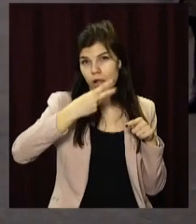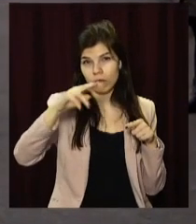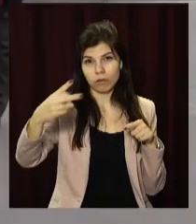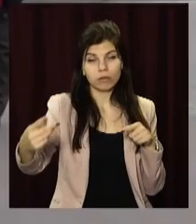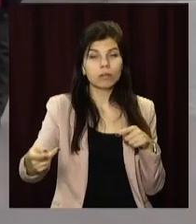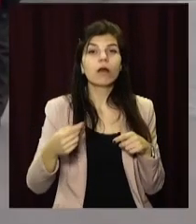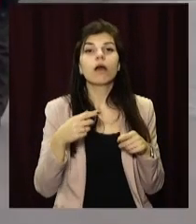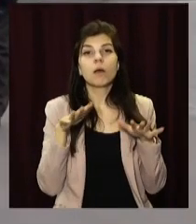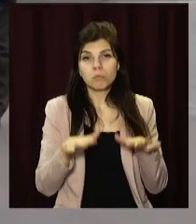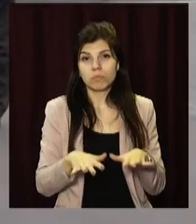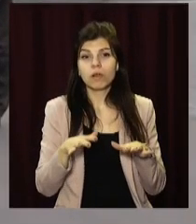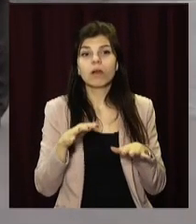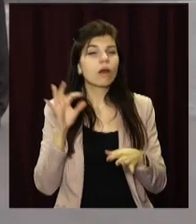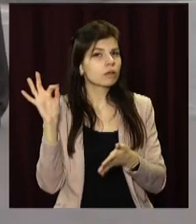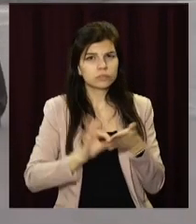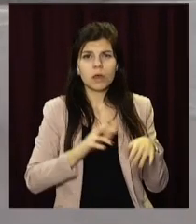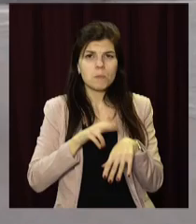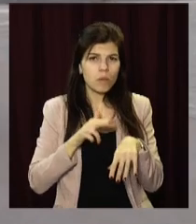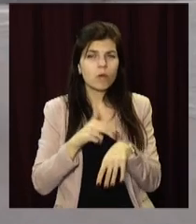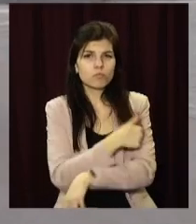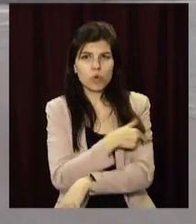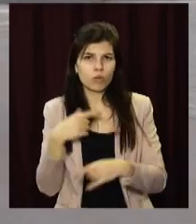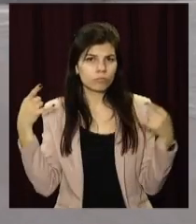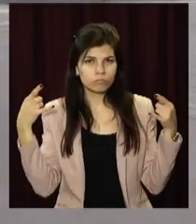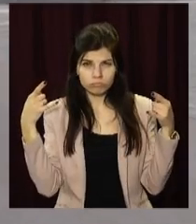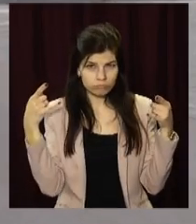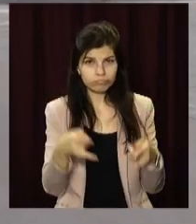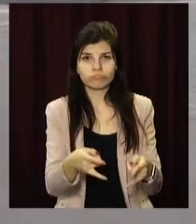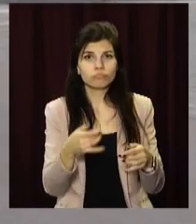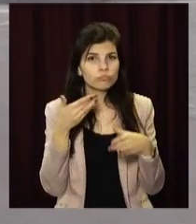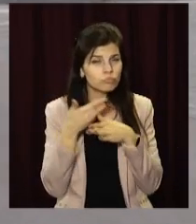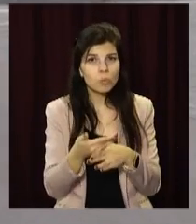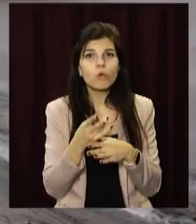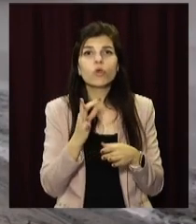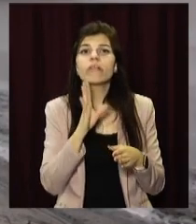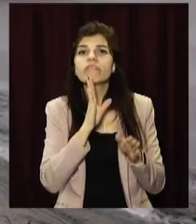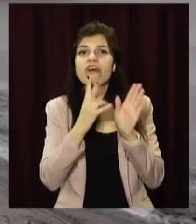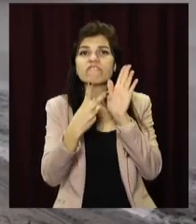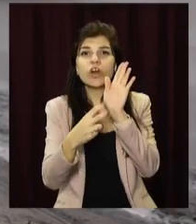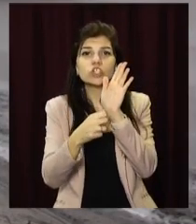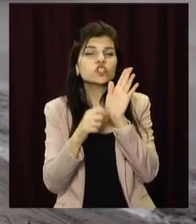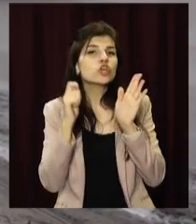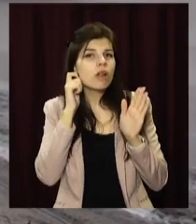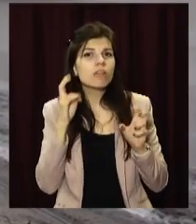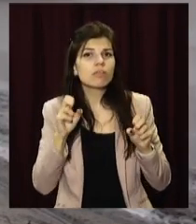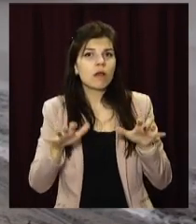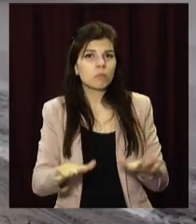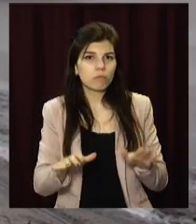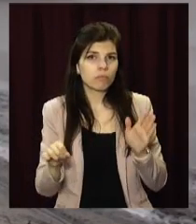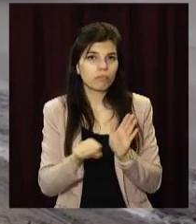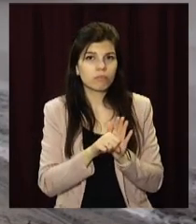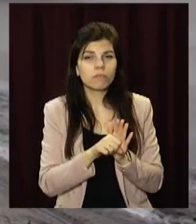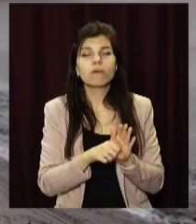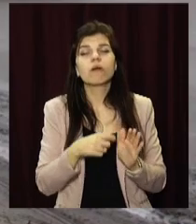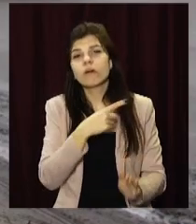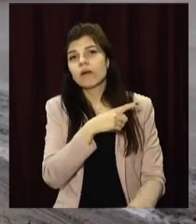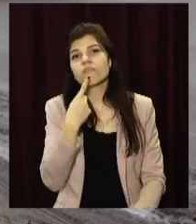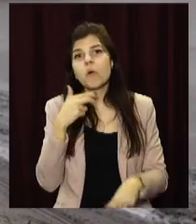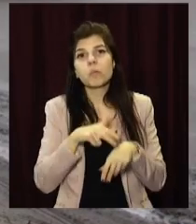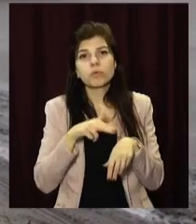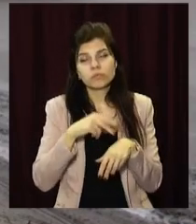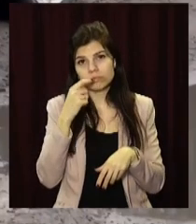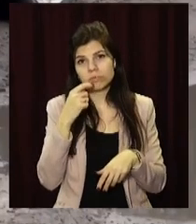трагедії моментально прибули поліціянти та медики, однак від отриманих травм 26-річна жінка померла на місці. Попередньо, кажуть у